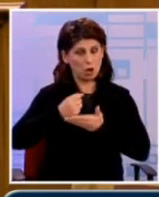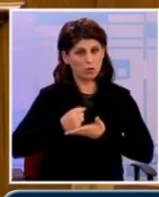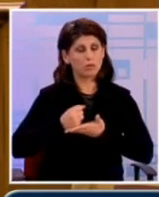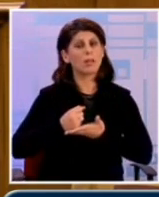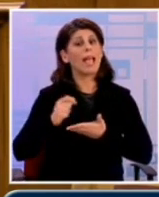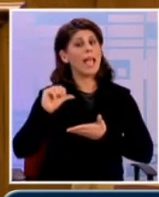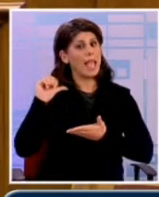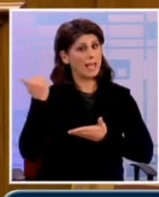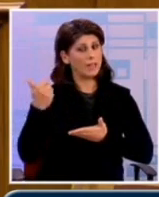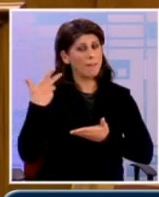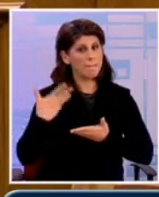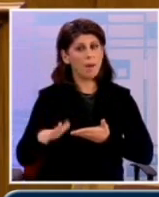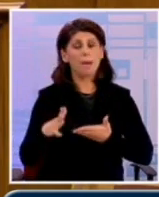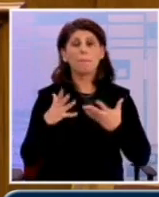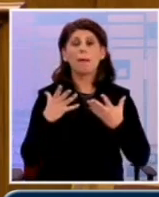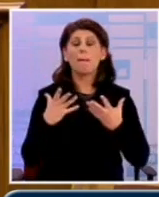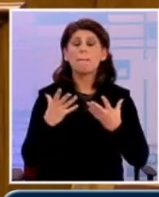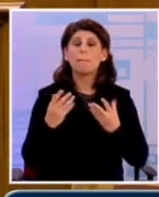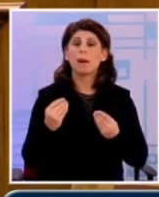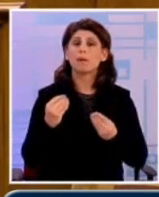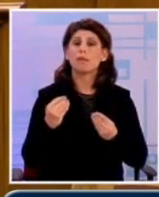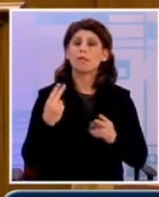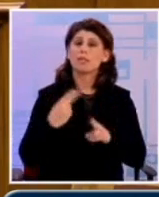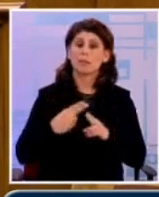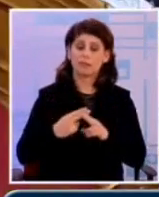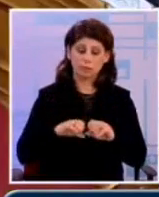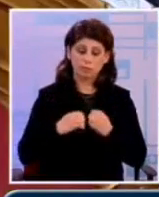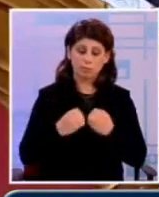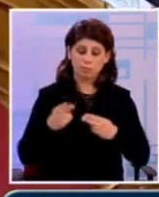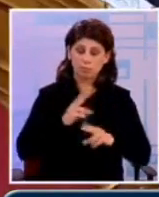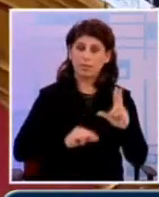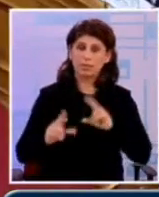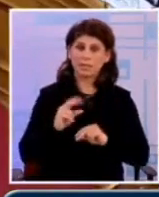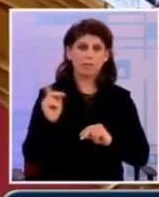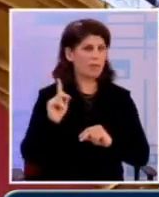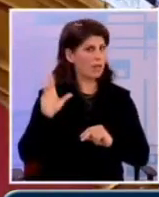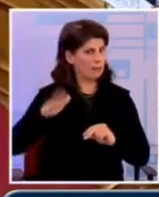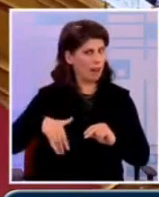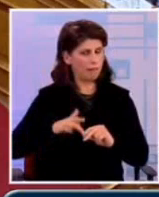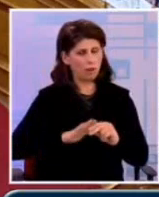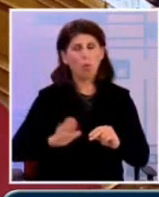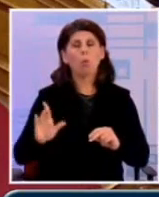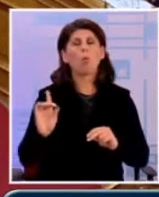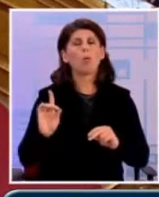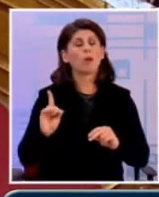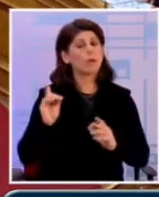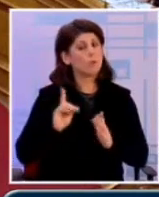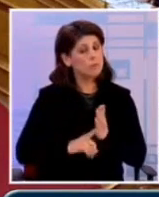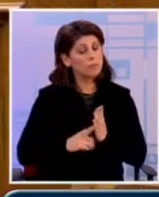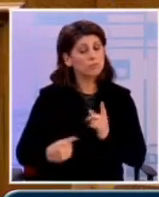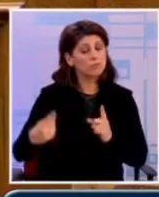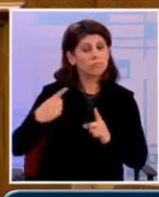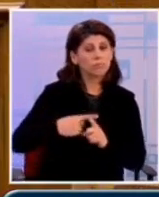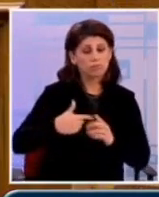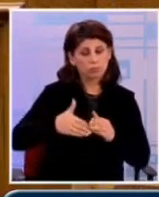πραγματοποιήσαμε χθες μια πάρα πολύ πρώτη σημαντική σύσκεψη, που δεν θα είναι η τελευταία, αλλά θα πρέπει να εμπλουτιστεί